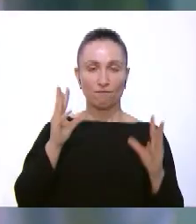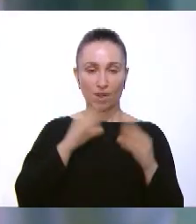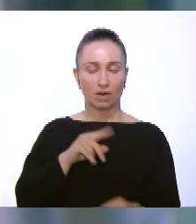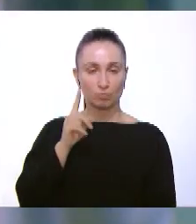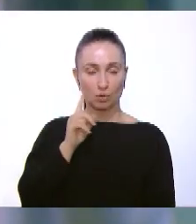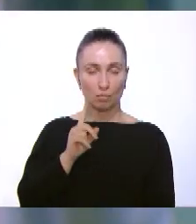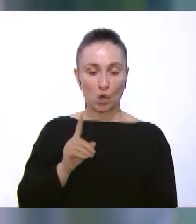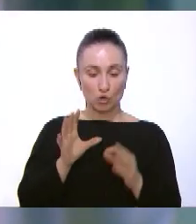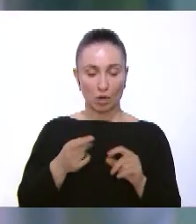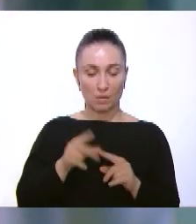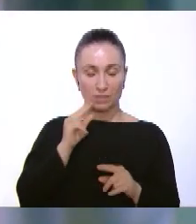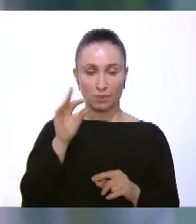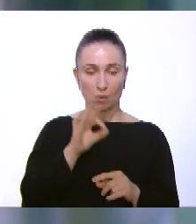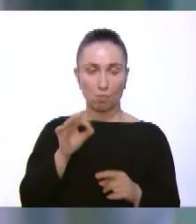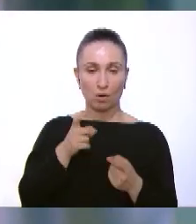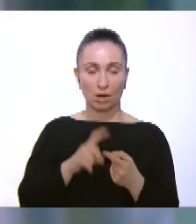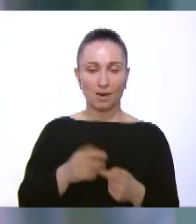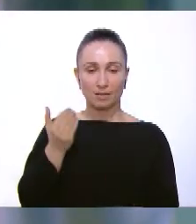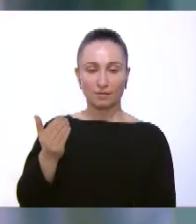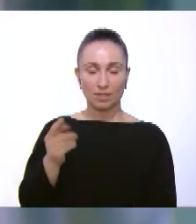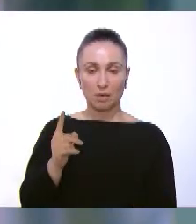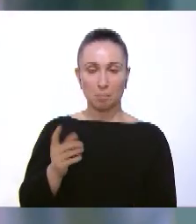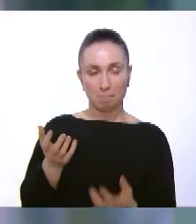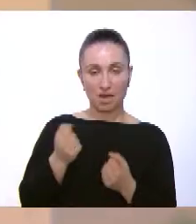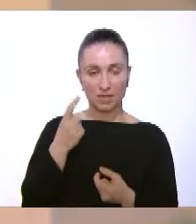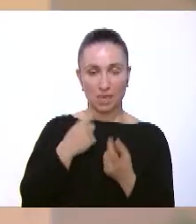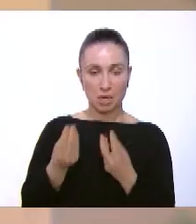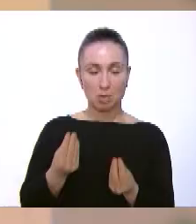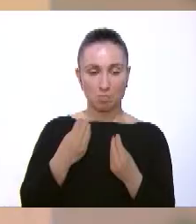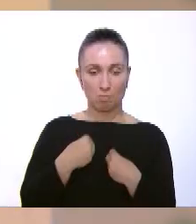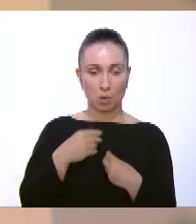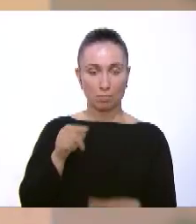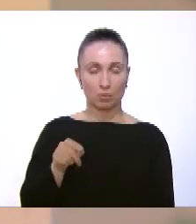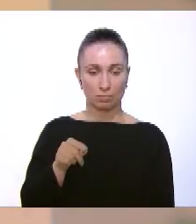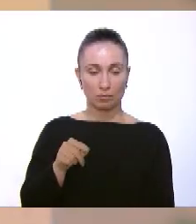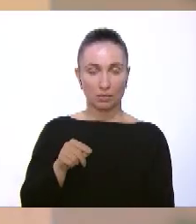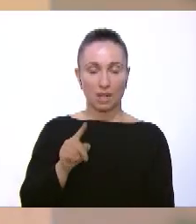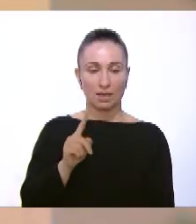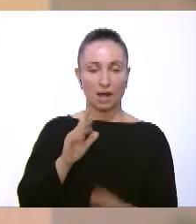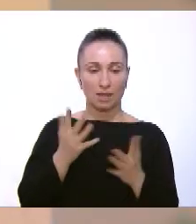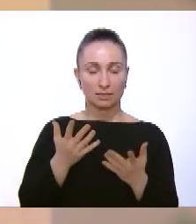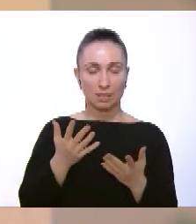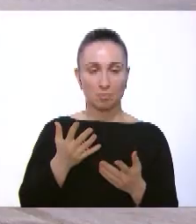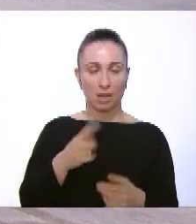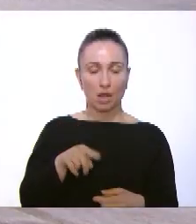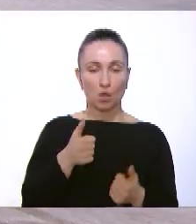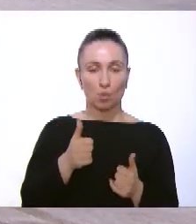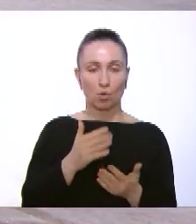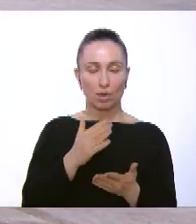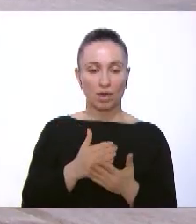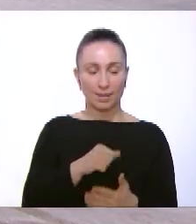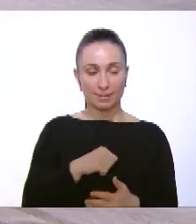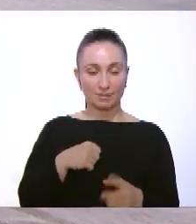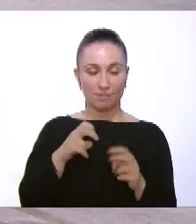რომ სწორედ ამ თარიღთან დაკავშირებით თქვენგან მივიღოთ ხოლმე ინფორმაცია რა ხდება დარგში და როგორია